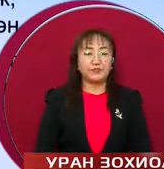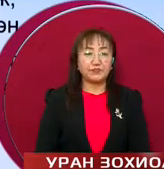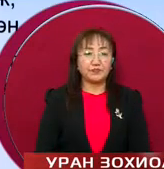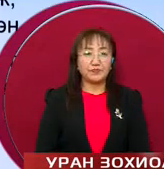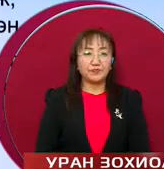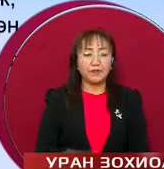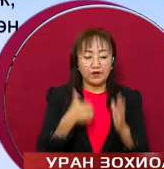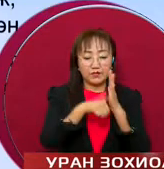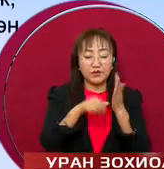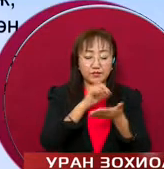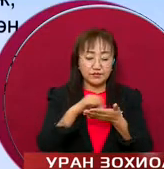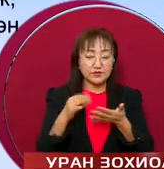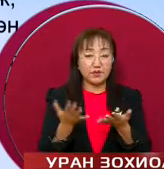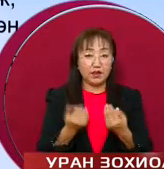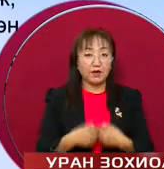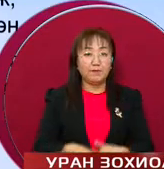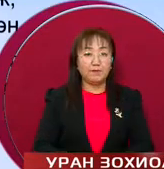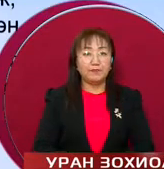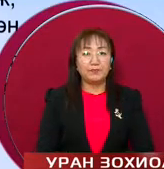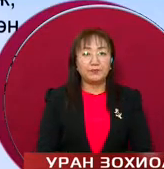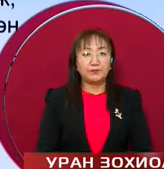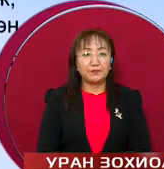За тэмдэгтээ өчөж аваарай.